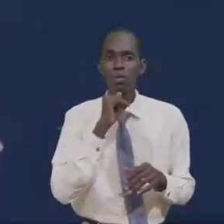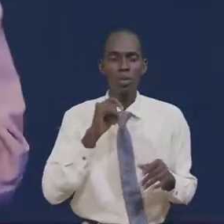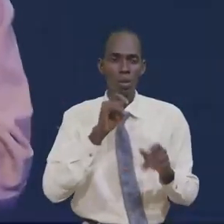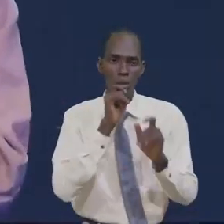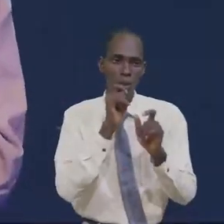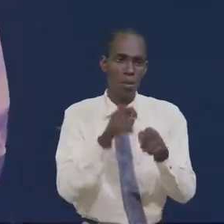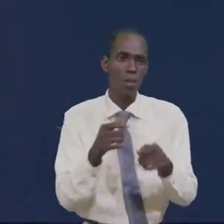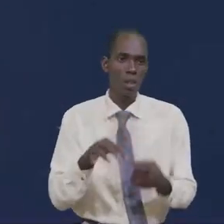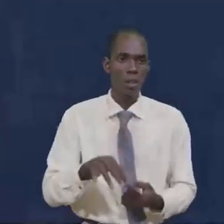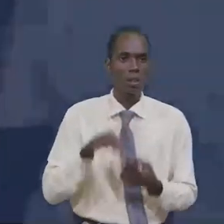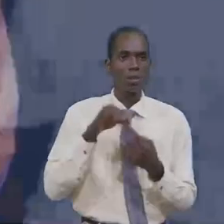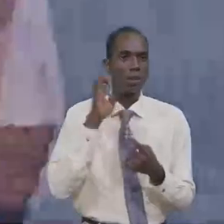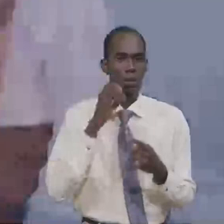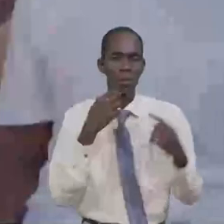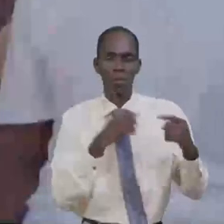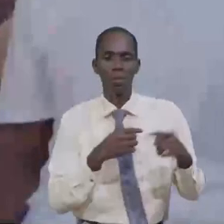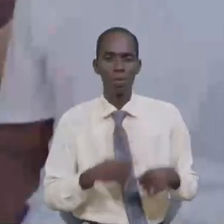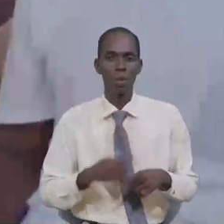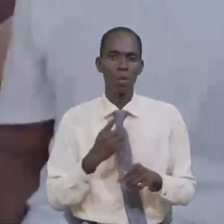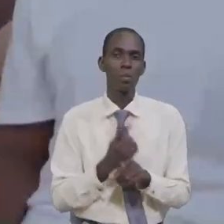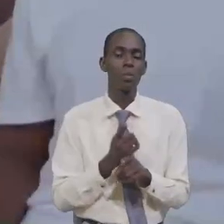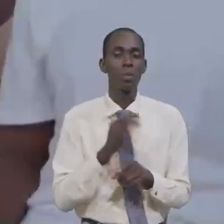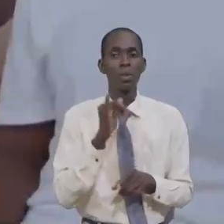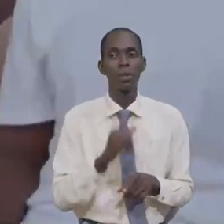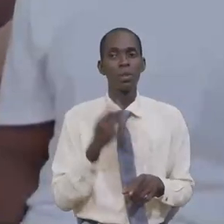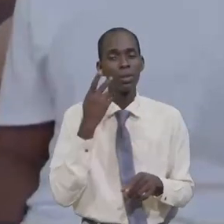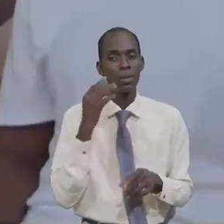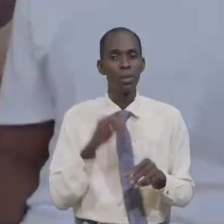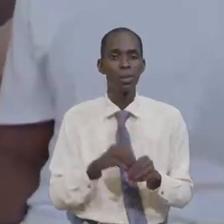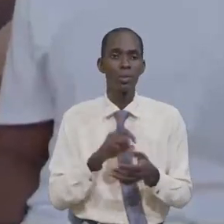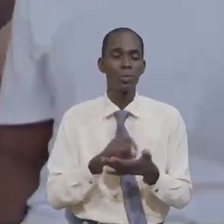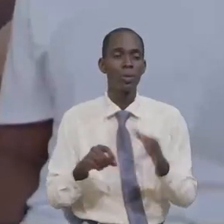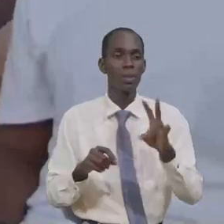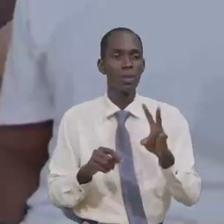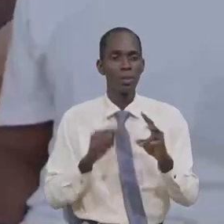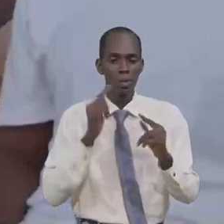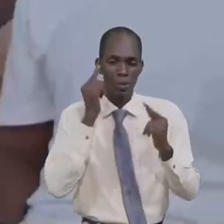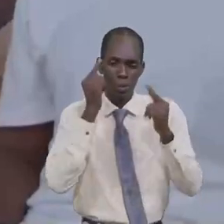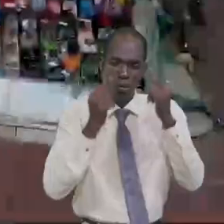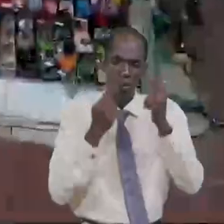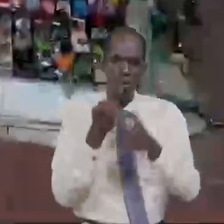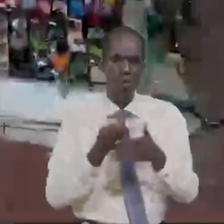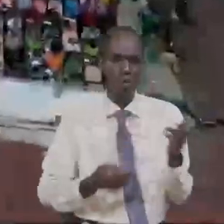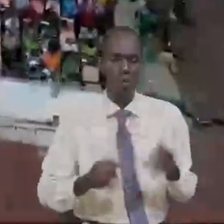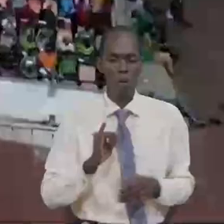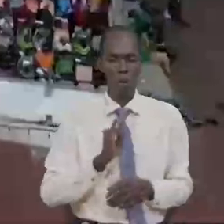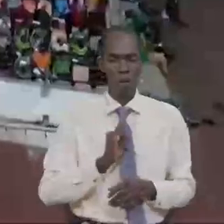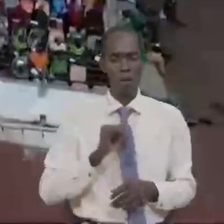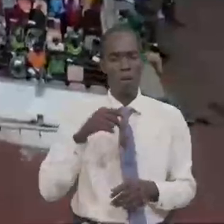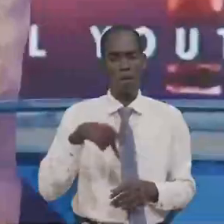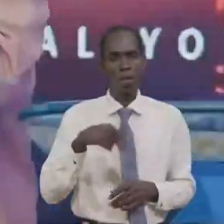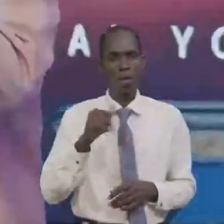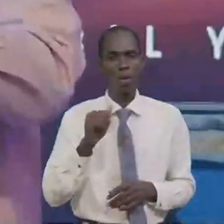de combat passons les règles verser 7 comprend ce que je